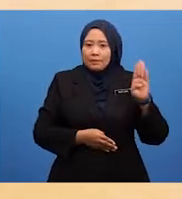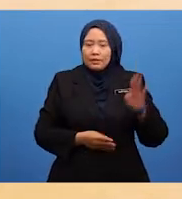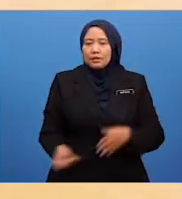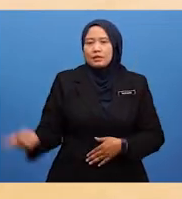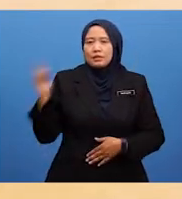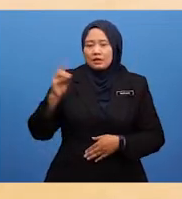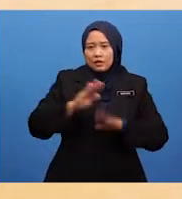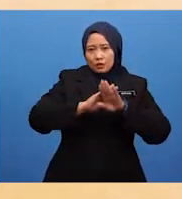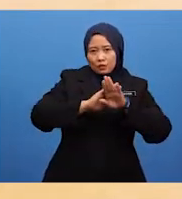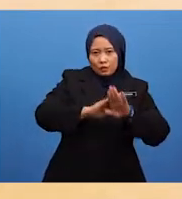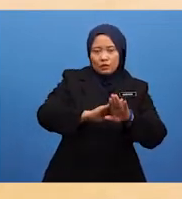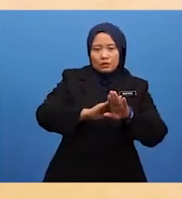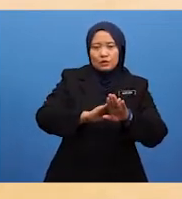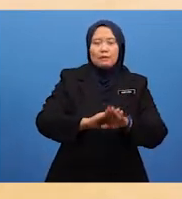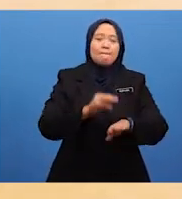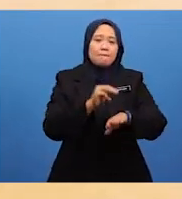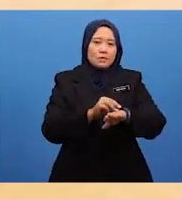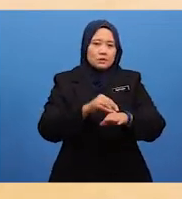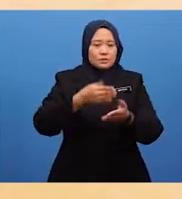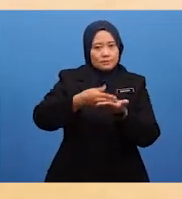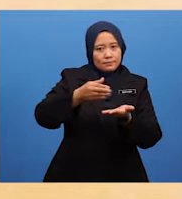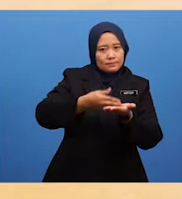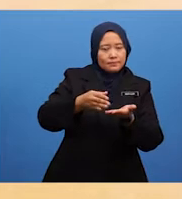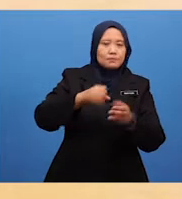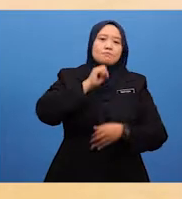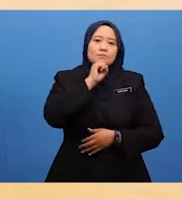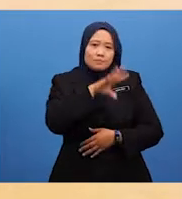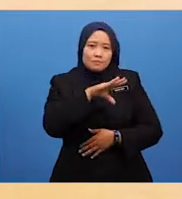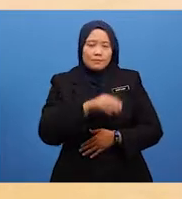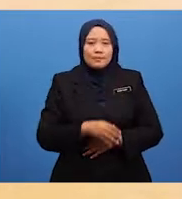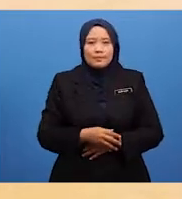Daya tolakan diperlukan untuk menyapu sampah.